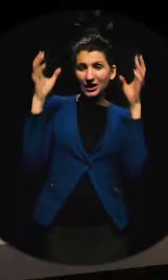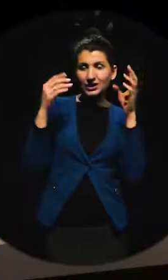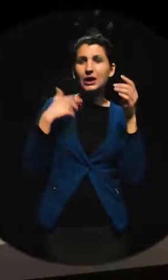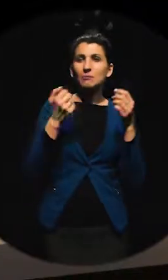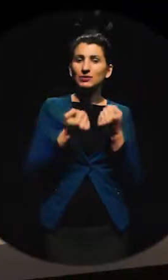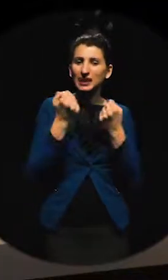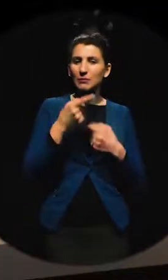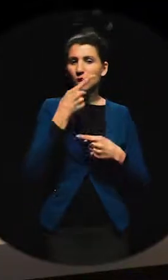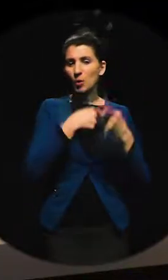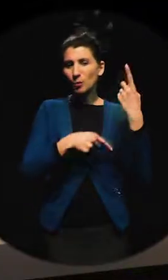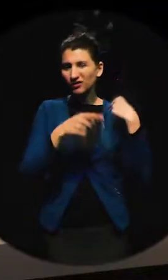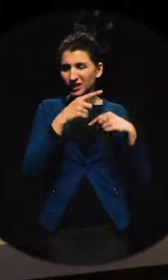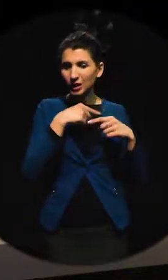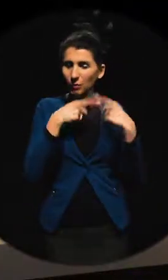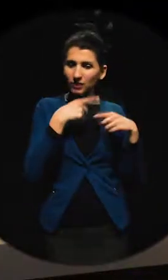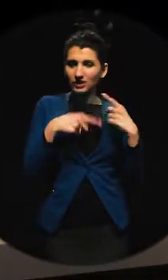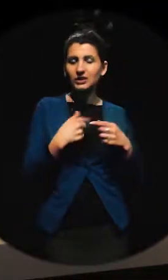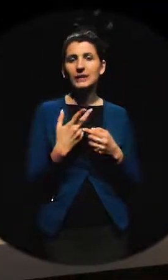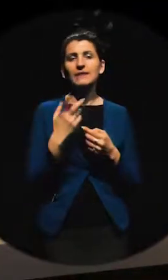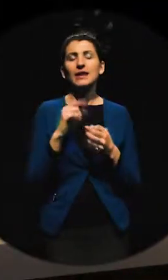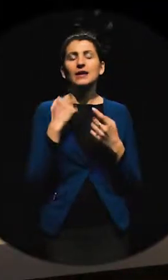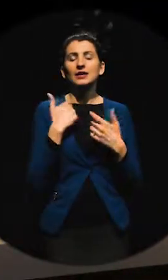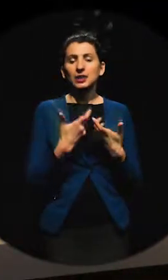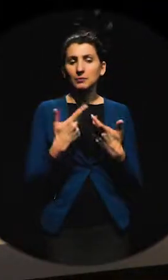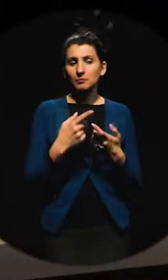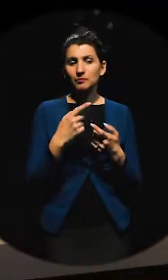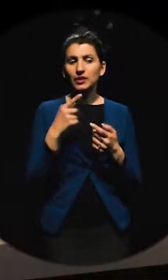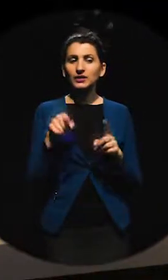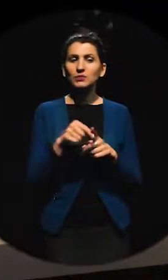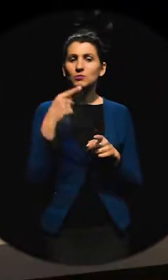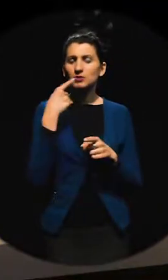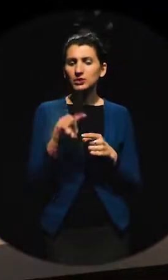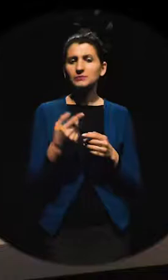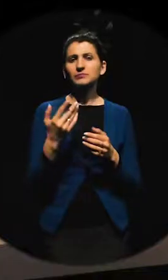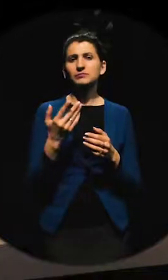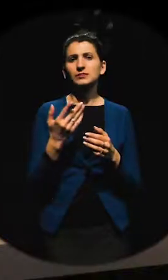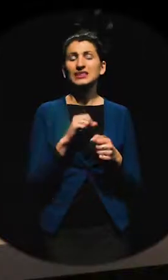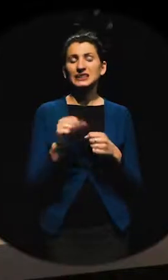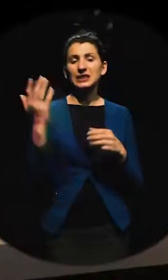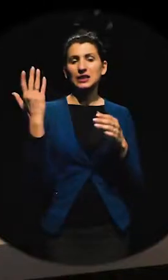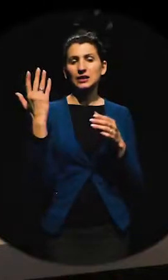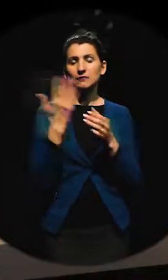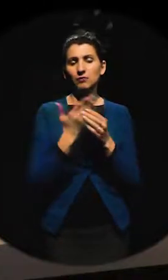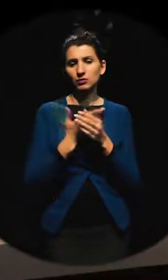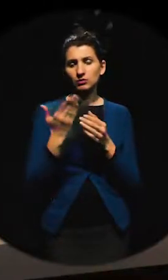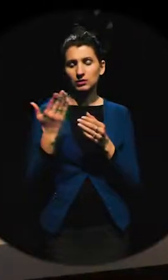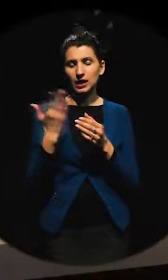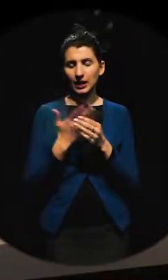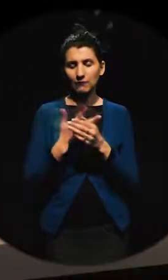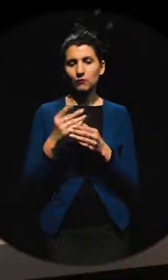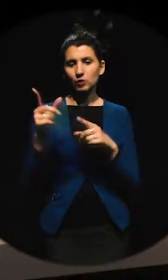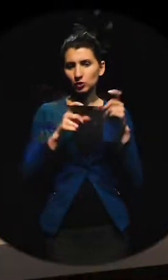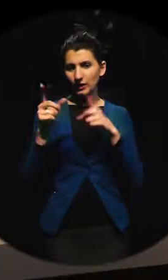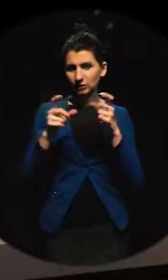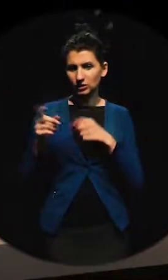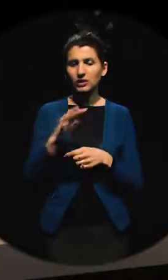opowiedzieć i trochę też będziemy opowiadać o tym, ale chciałam się odwołać do fotograficznego archiwum Toma Olina, który